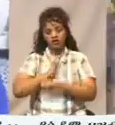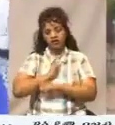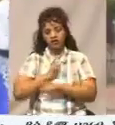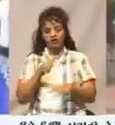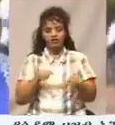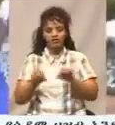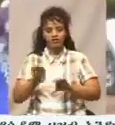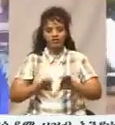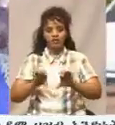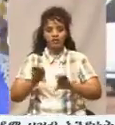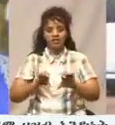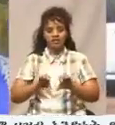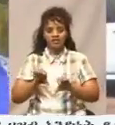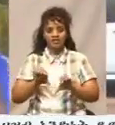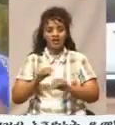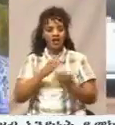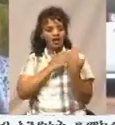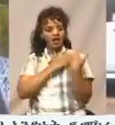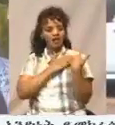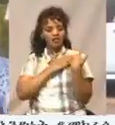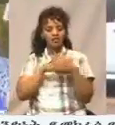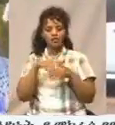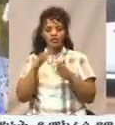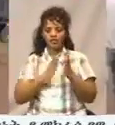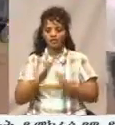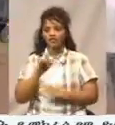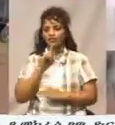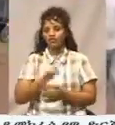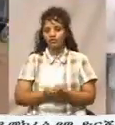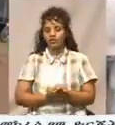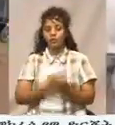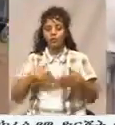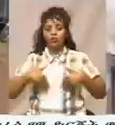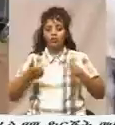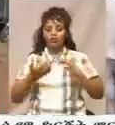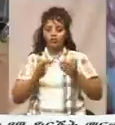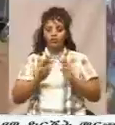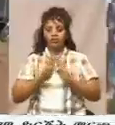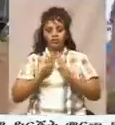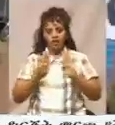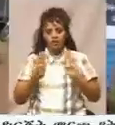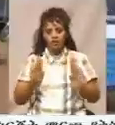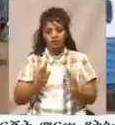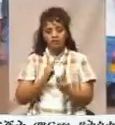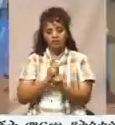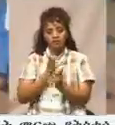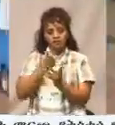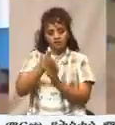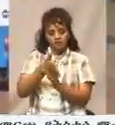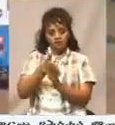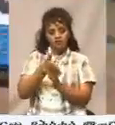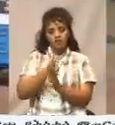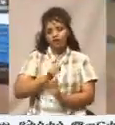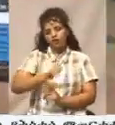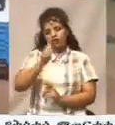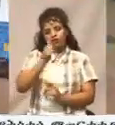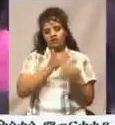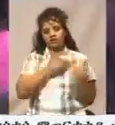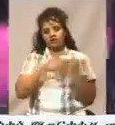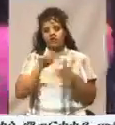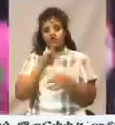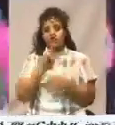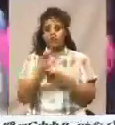አስተዋጽኦ ለማድረግ ኃላፊነትን ለመወጣት ዝግጁ ነኝ። ወጣቱም ቢሆን ሰላም ከማስጠበቅ አንጻር የድርሻውን እየተወጣ ነው